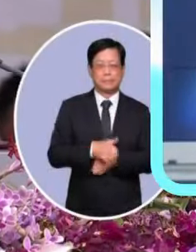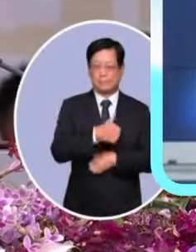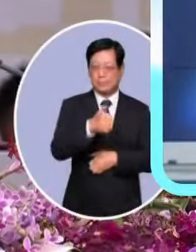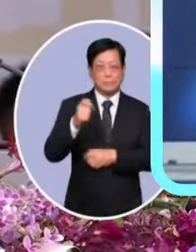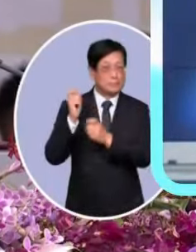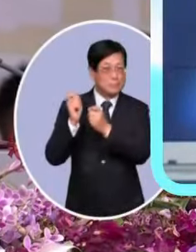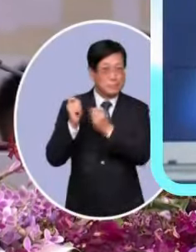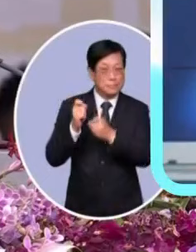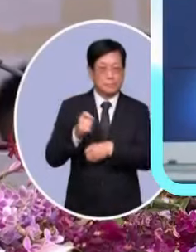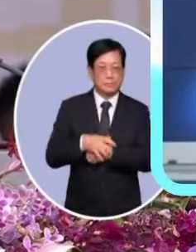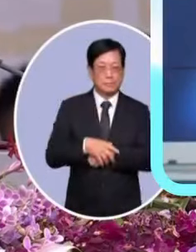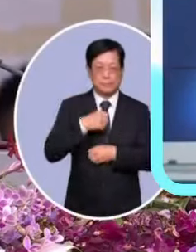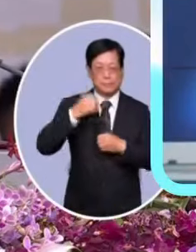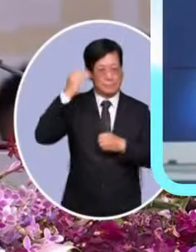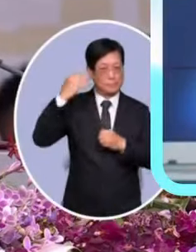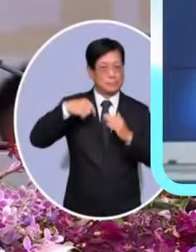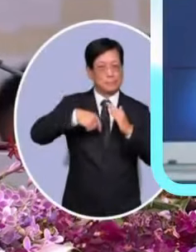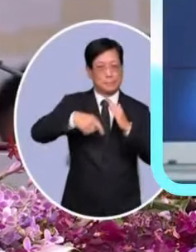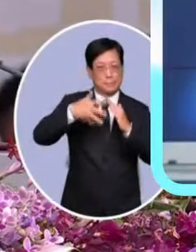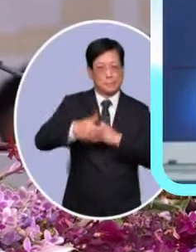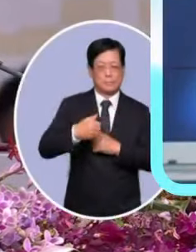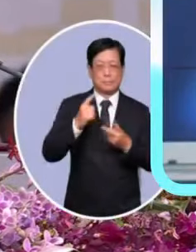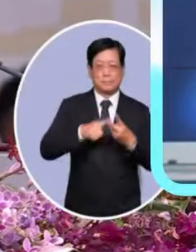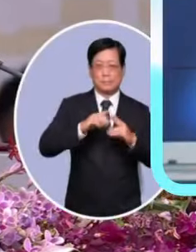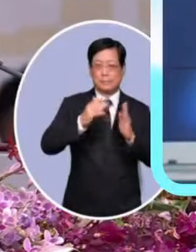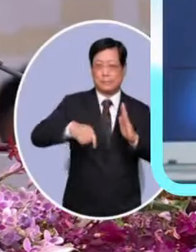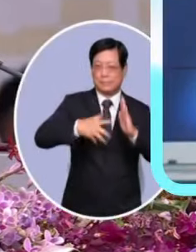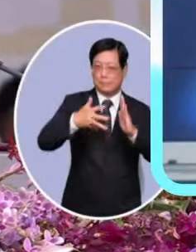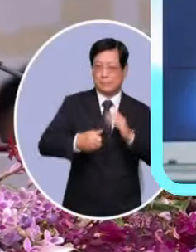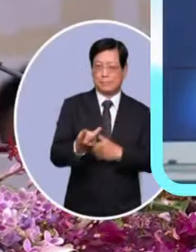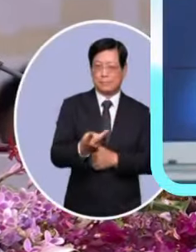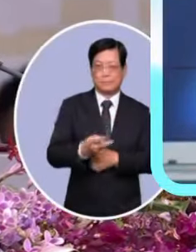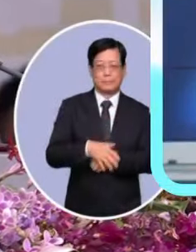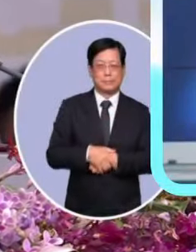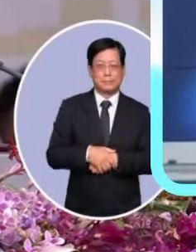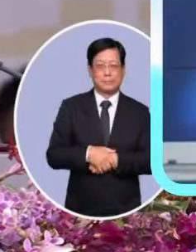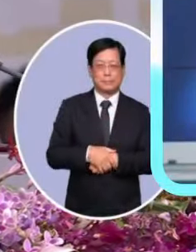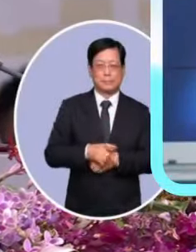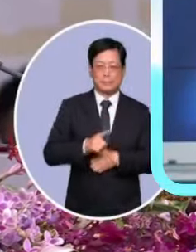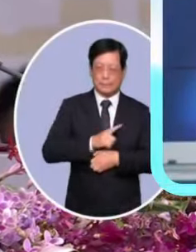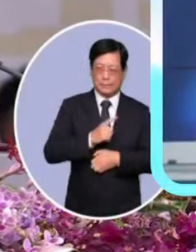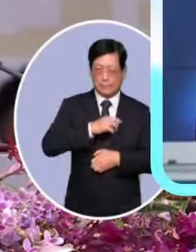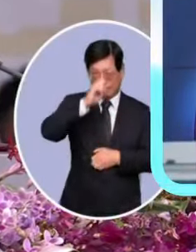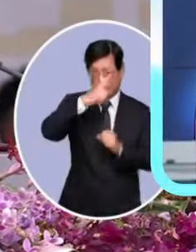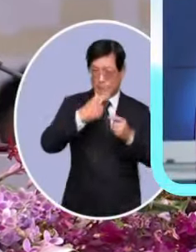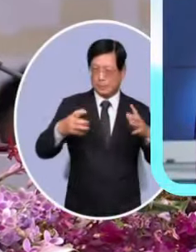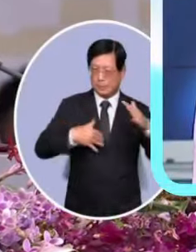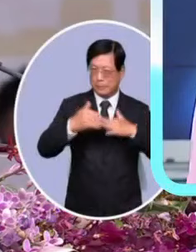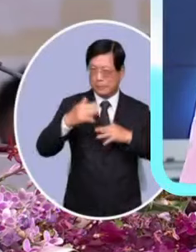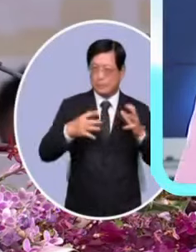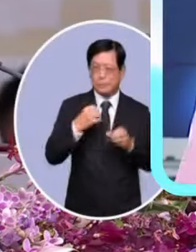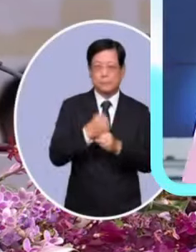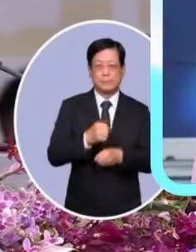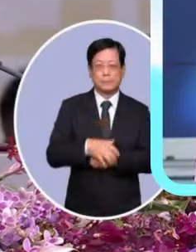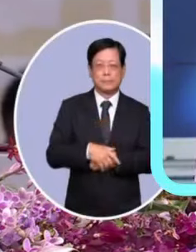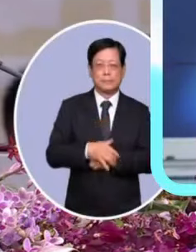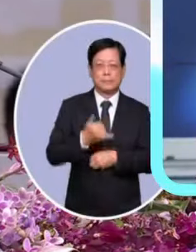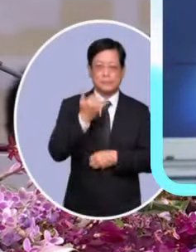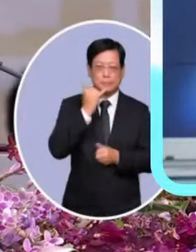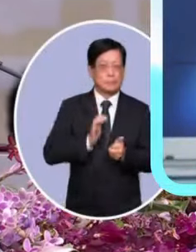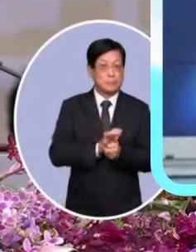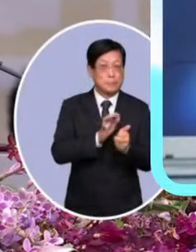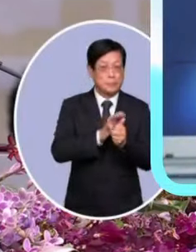嘛。那你为什么你的卓荣泰就立即承诺今天一定？那个路要延伸到屏